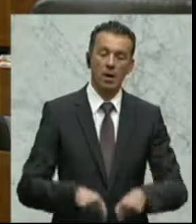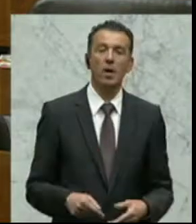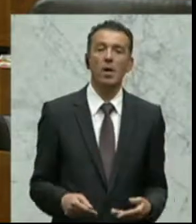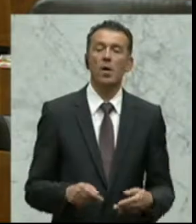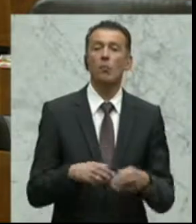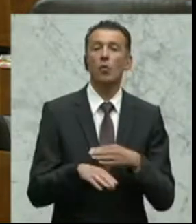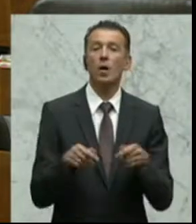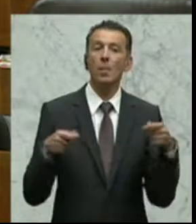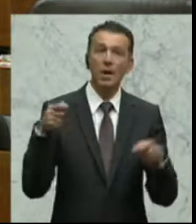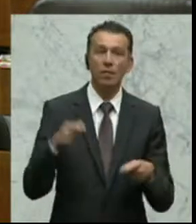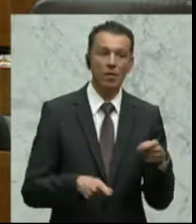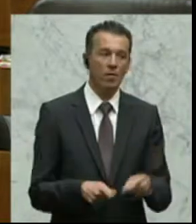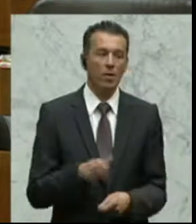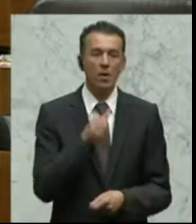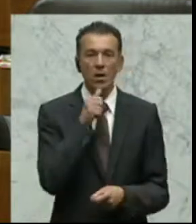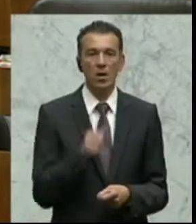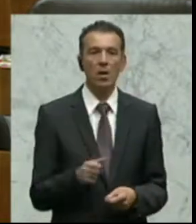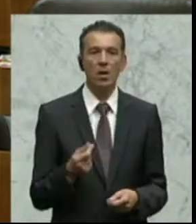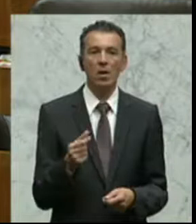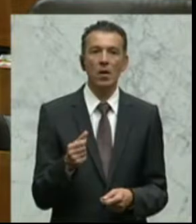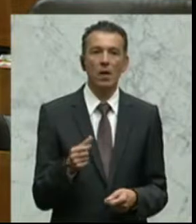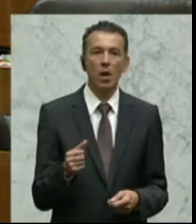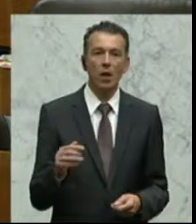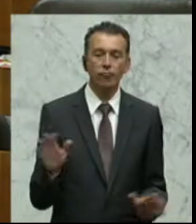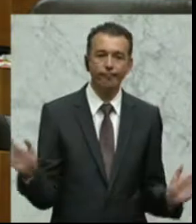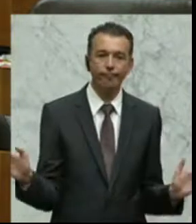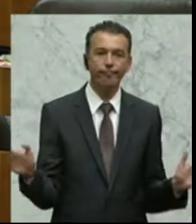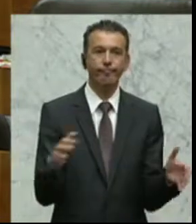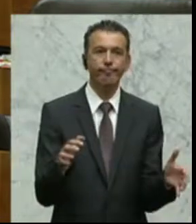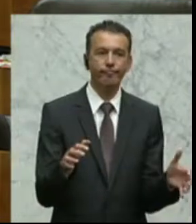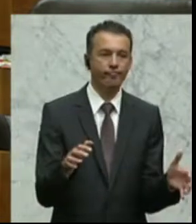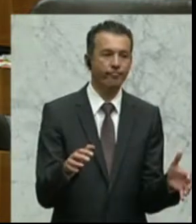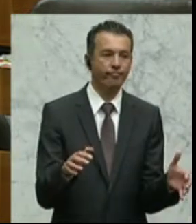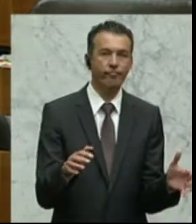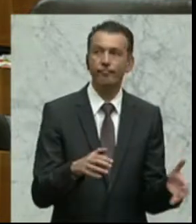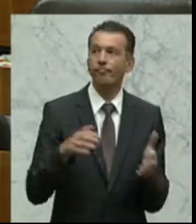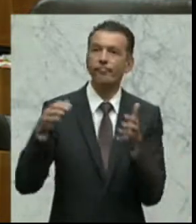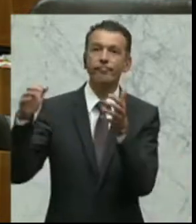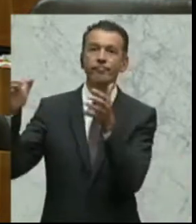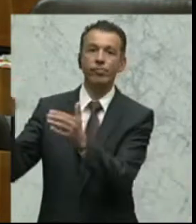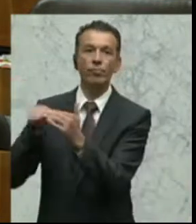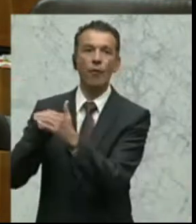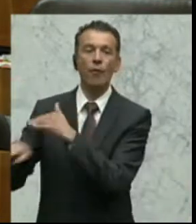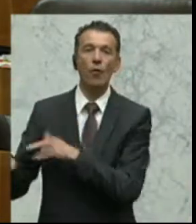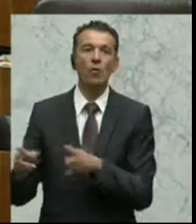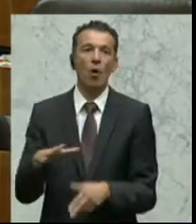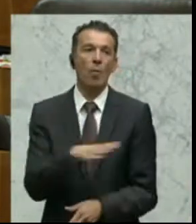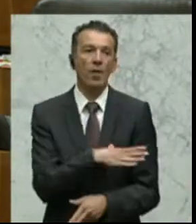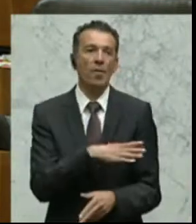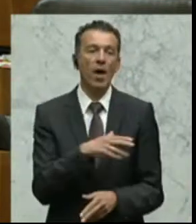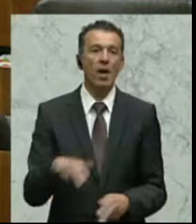und nicht, dass sie ihr Geld zusammenpacken und über die 7 Berge ziehen wegen ihrer bedrohlichen